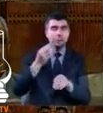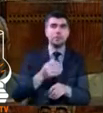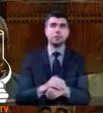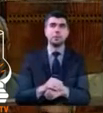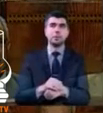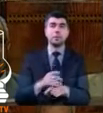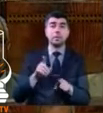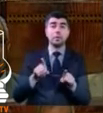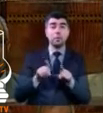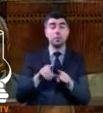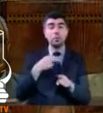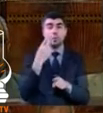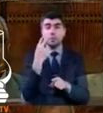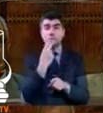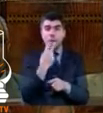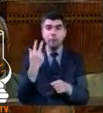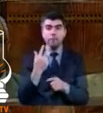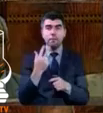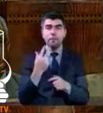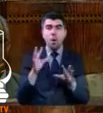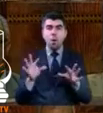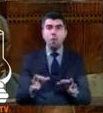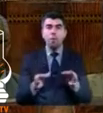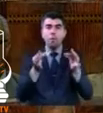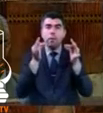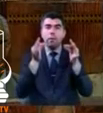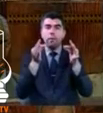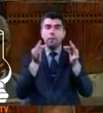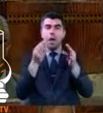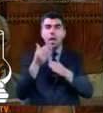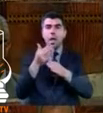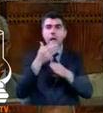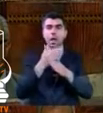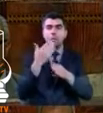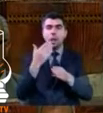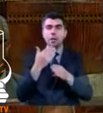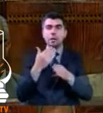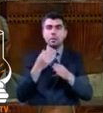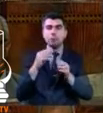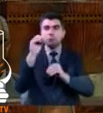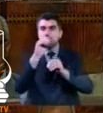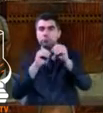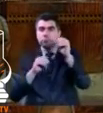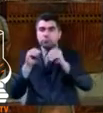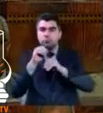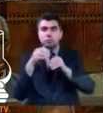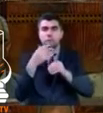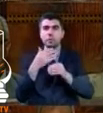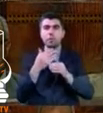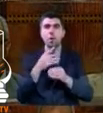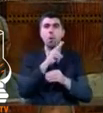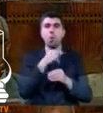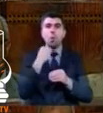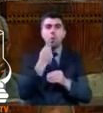المتوسط، وكذلك بعض النتائج اللي جات بها الحكومة وعلى حسب الدراسة اللي قامت بها الحكومة مشكورة